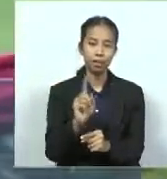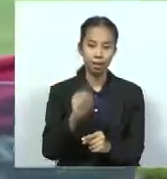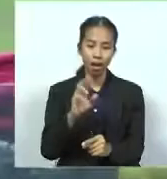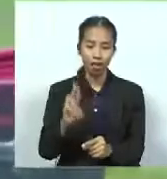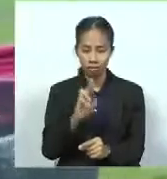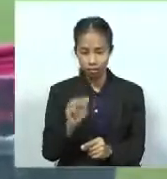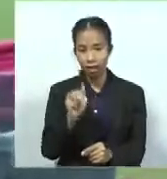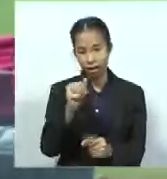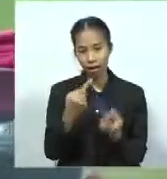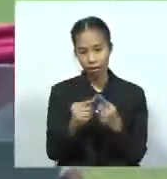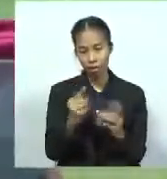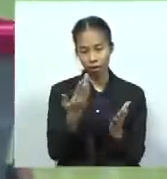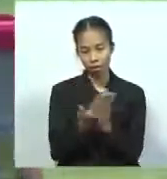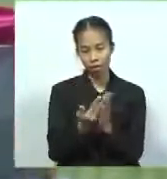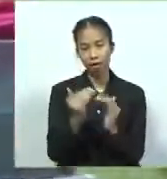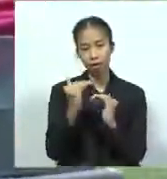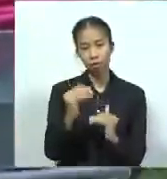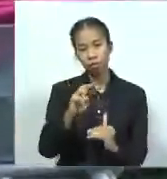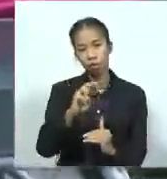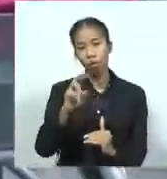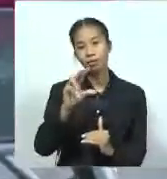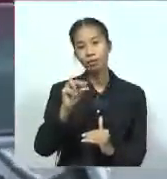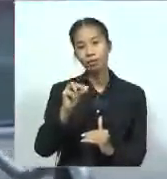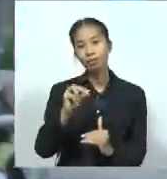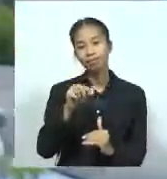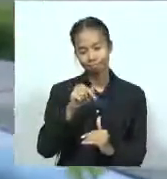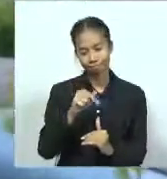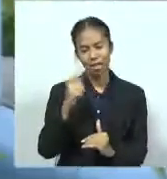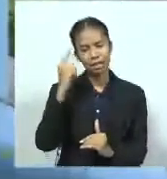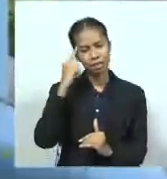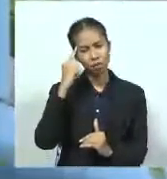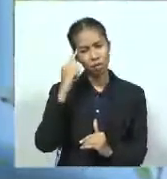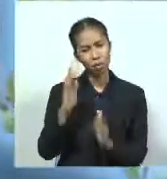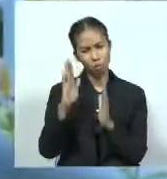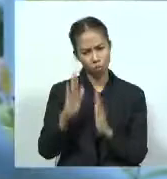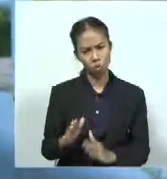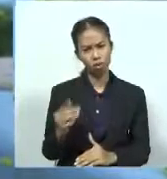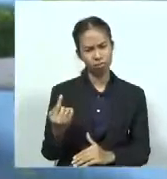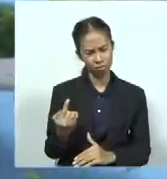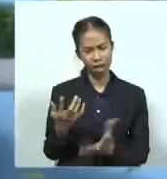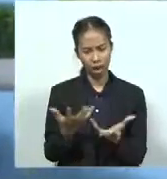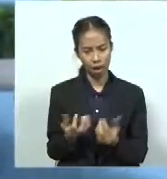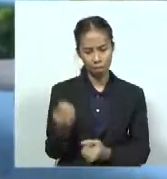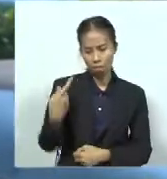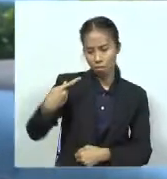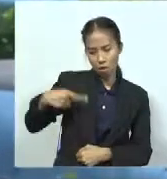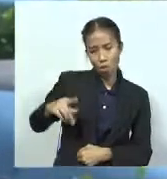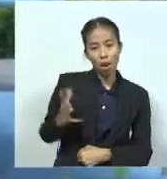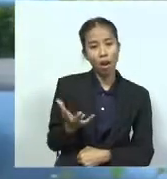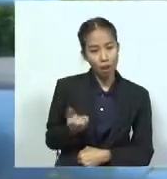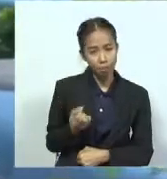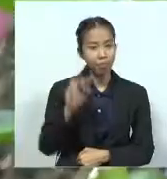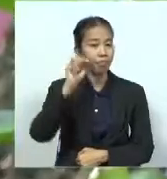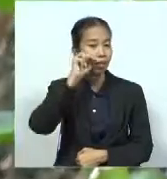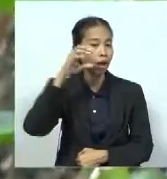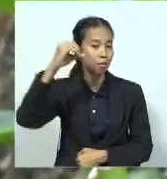ช้ได้แต่ว่าต้องไม่เกิน230บาทต่อครัวเรือนนะคะก็คาดว่าจะมีผู้ที่ได้รับประโยชน์จากมาตรการค่า